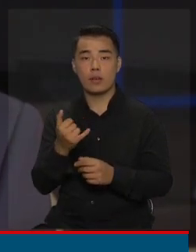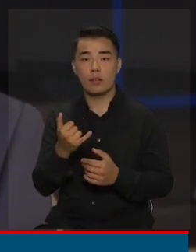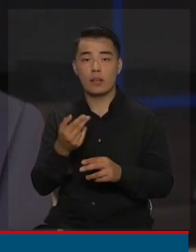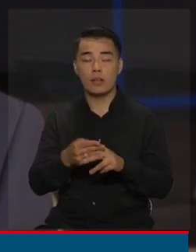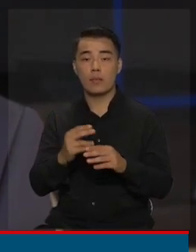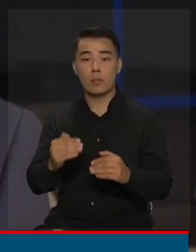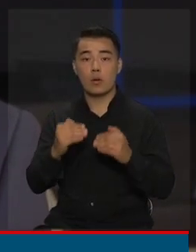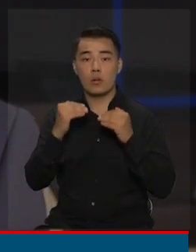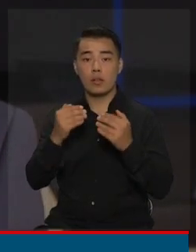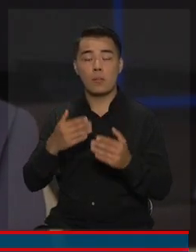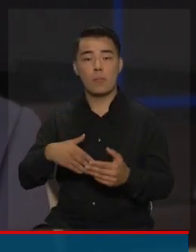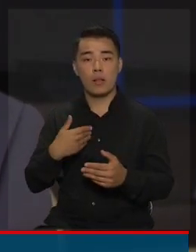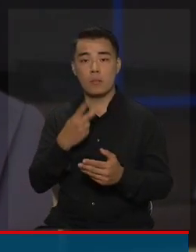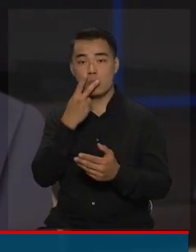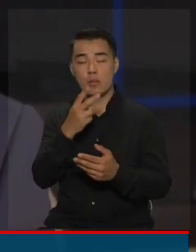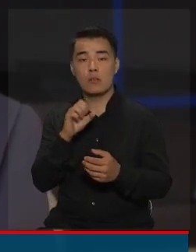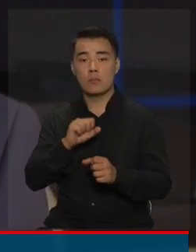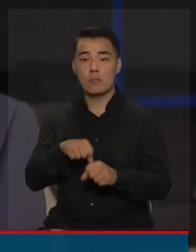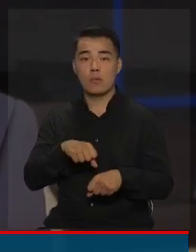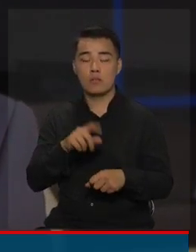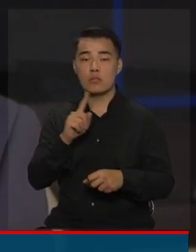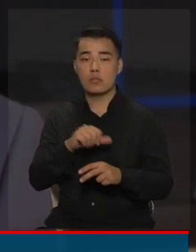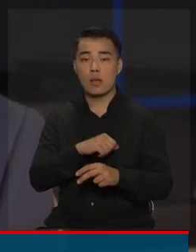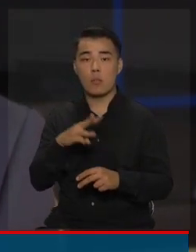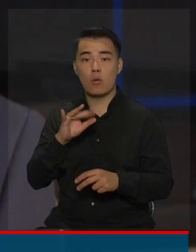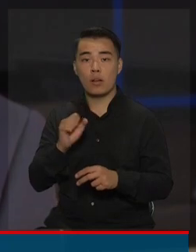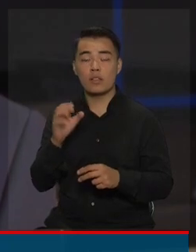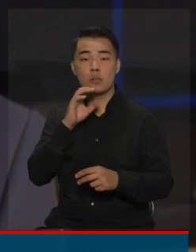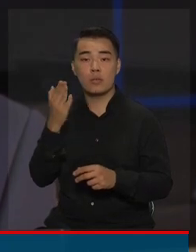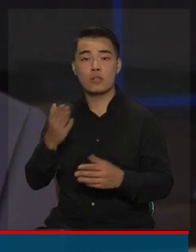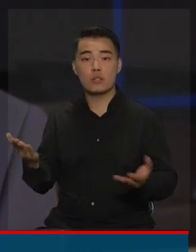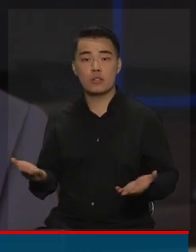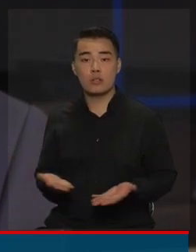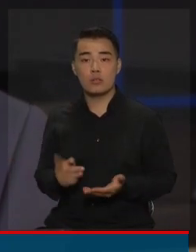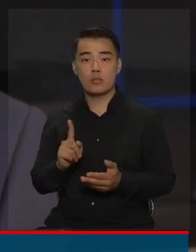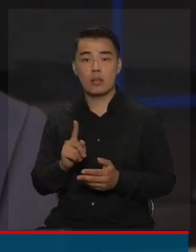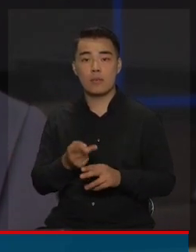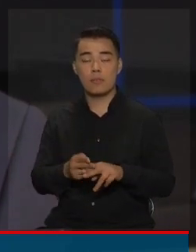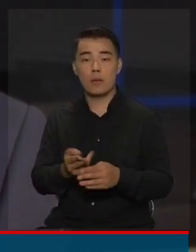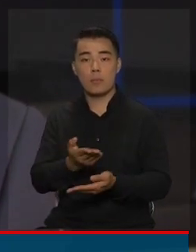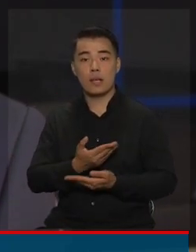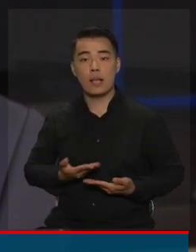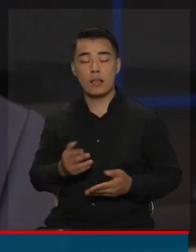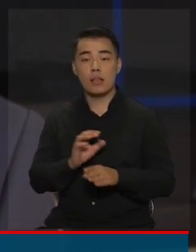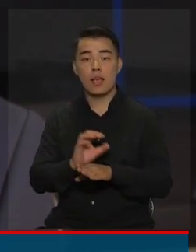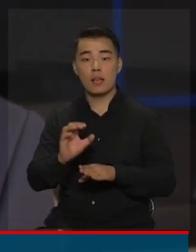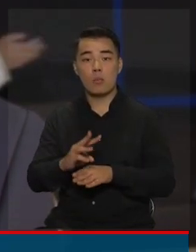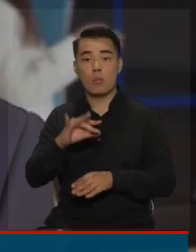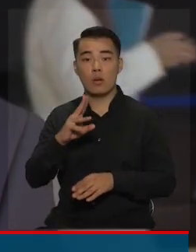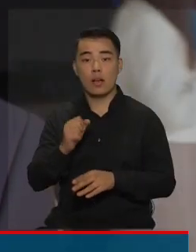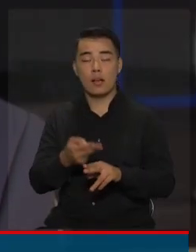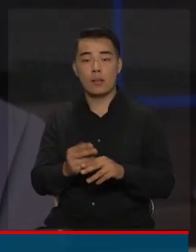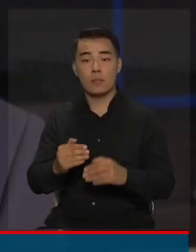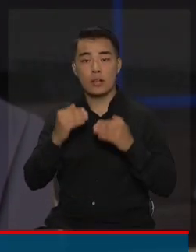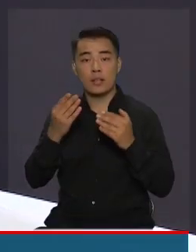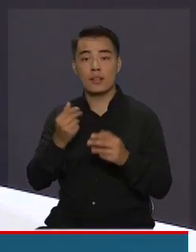бағасының өсімі пайда болды. Ол негізінен солтүстік өңірлерден бізге жеткізілетін ұнның жаңа көтерме